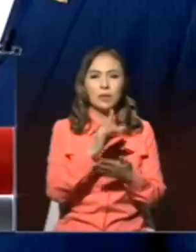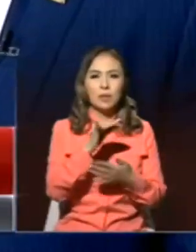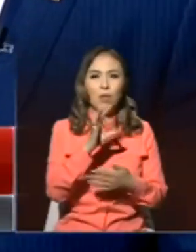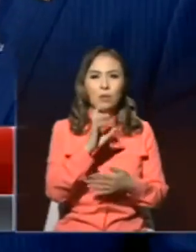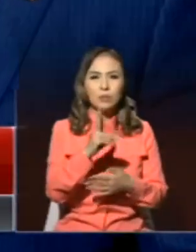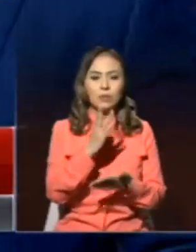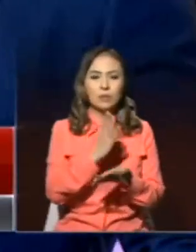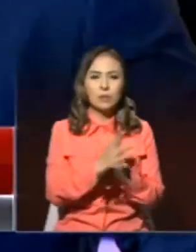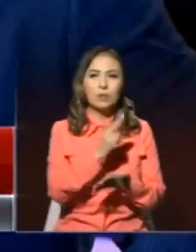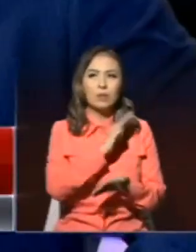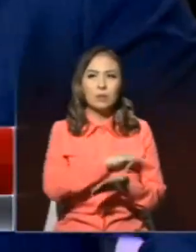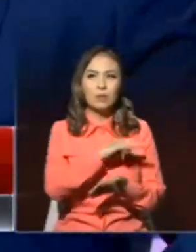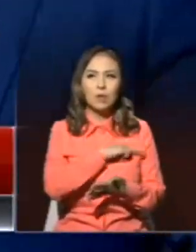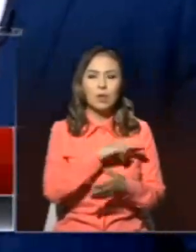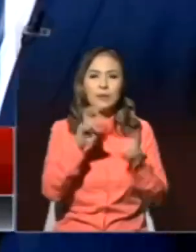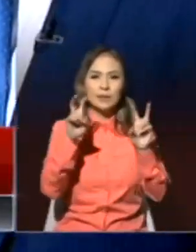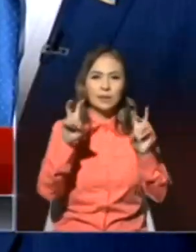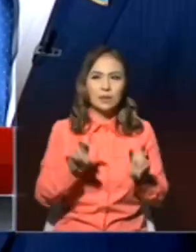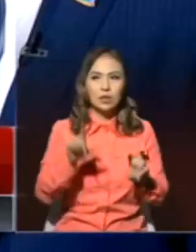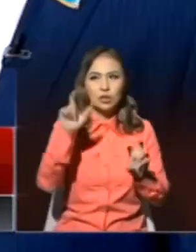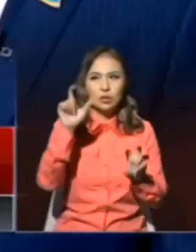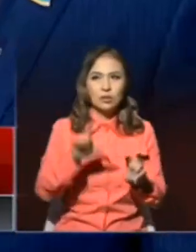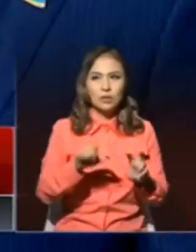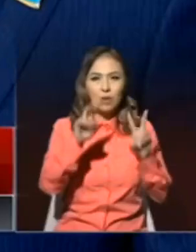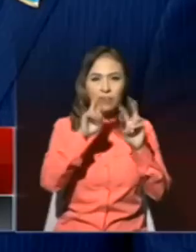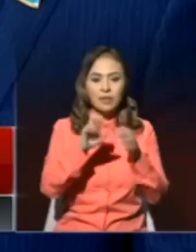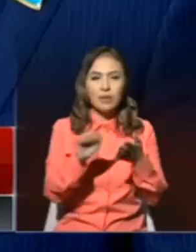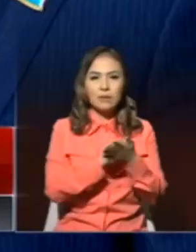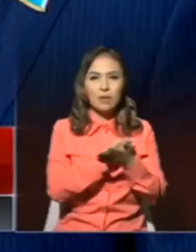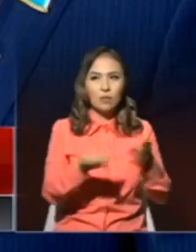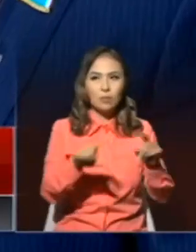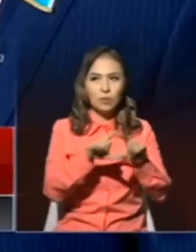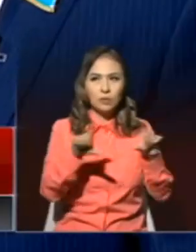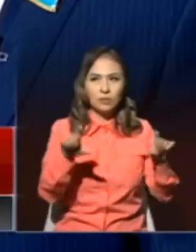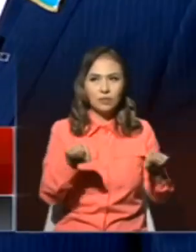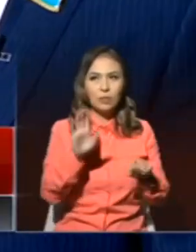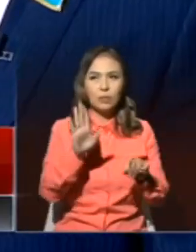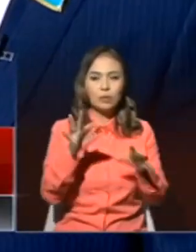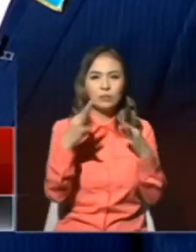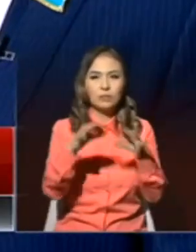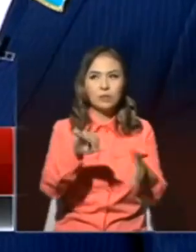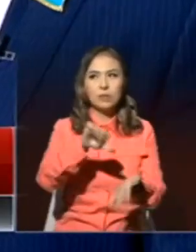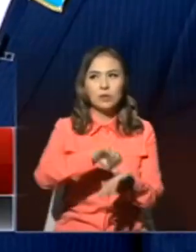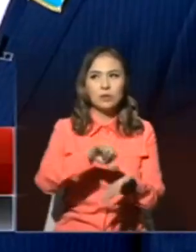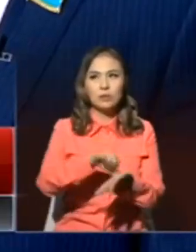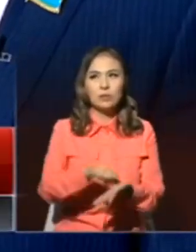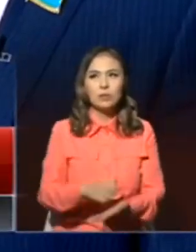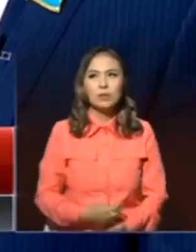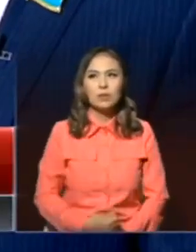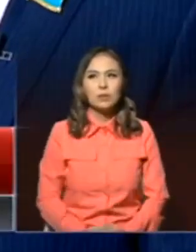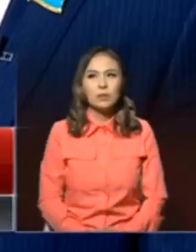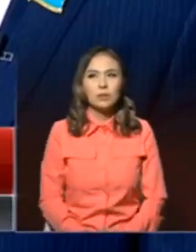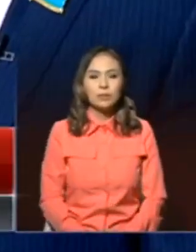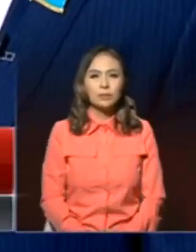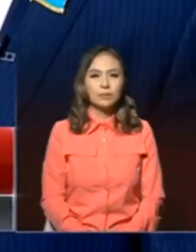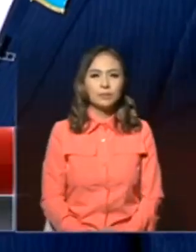істеп тұрған. Ол жерде оператор отырады, жаңағы келген адам құжатын тексереді, содан кейін барып қана ол қатыса алады. Мен бір сұрақ бар да, сіздің компанияңыздың құрылтайшылары